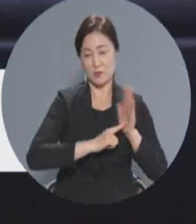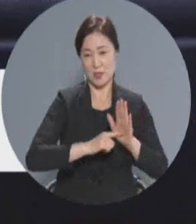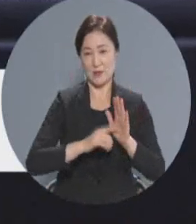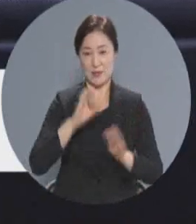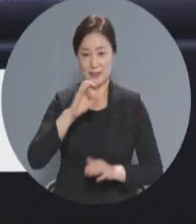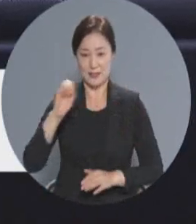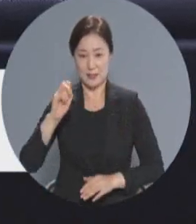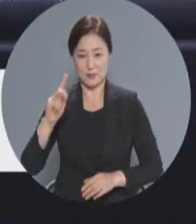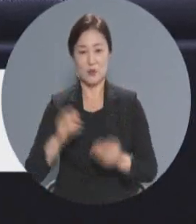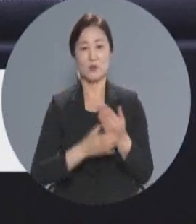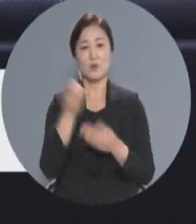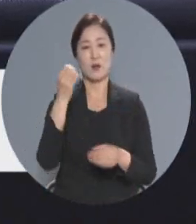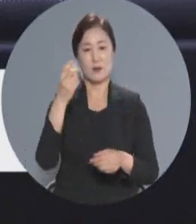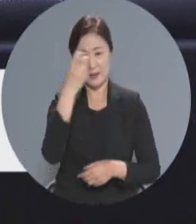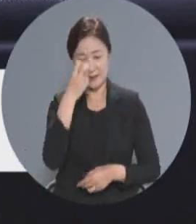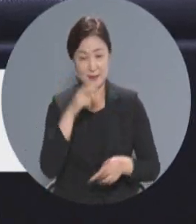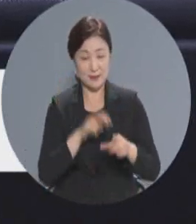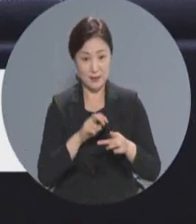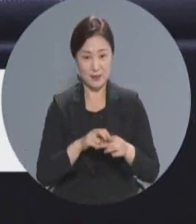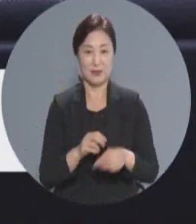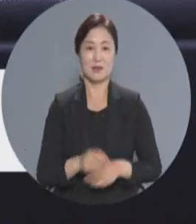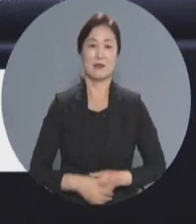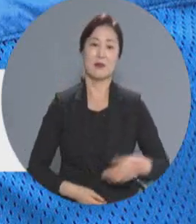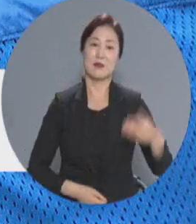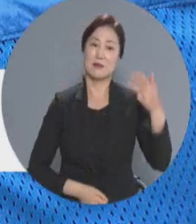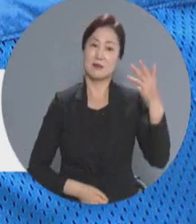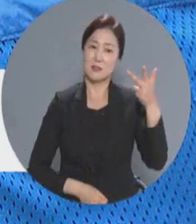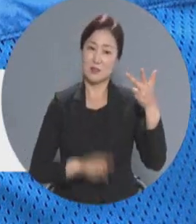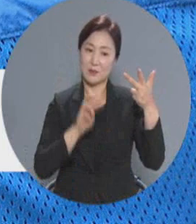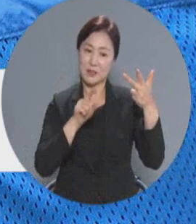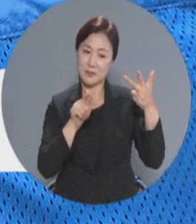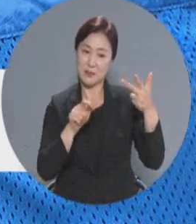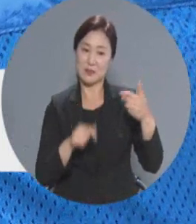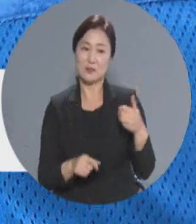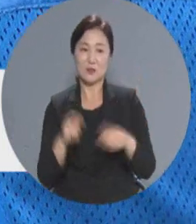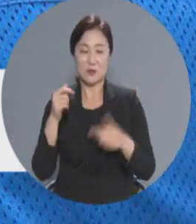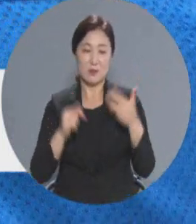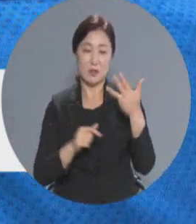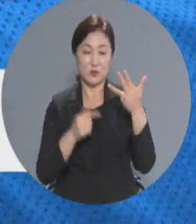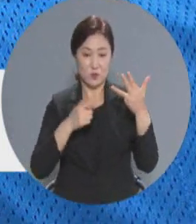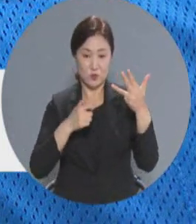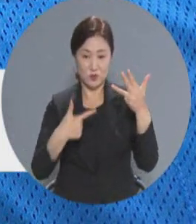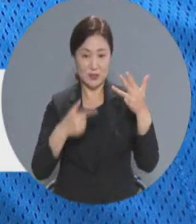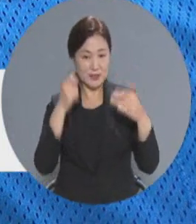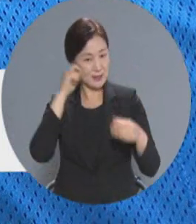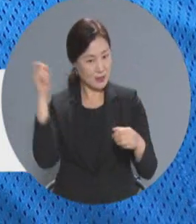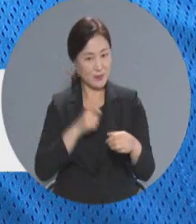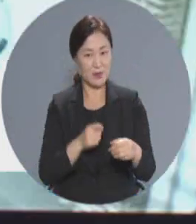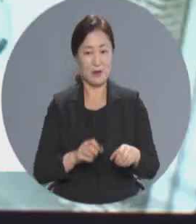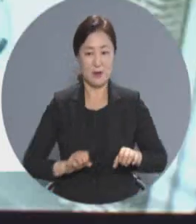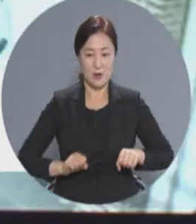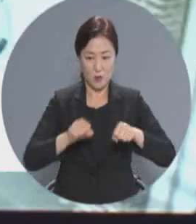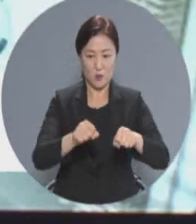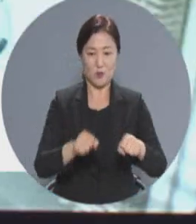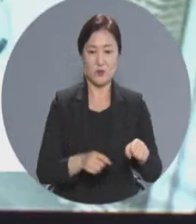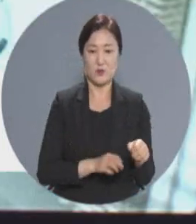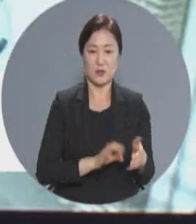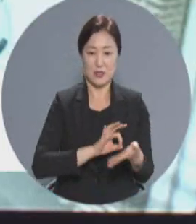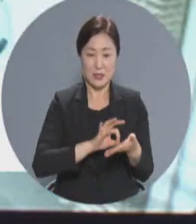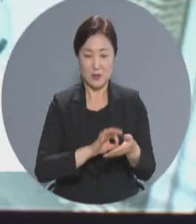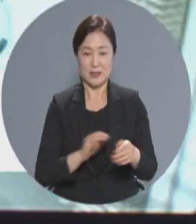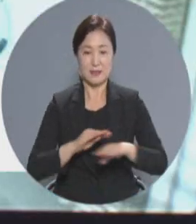CCTV 통합관제센터는 지난달 31일과 지난 6일 새벽 잇따라 발생한 킥보드 이용 차량 털이 절도